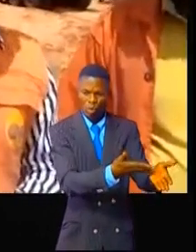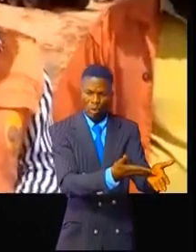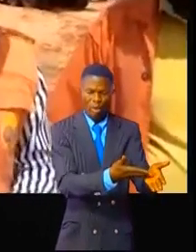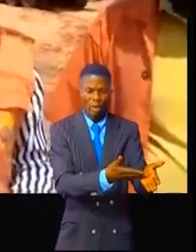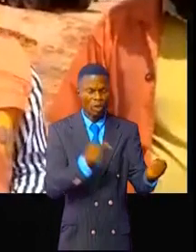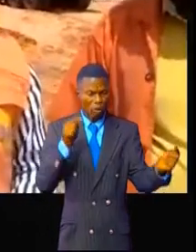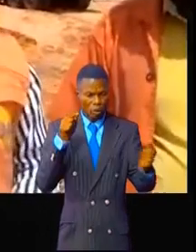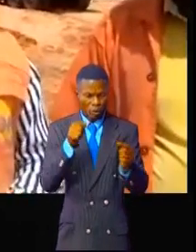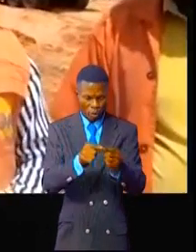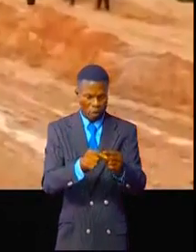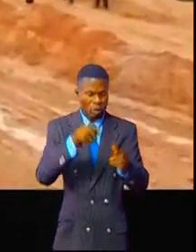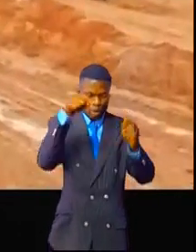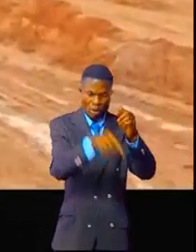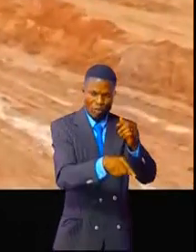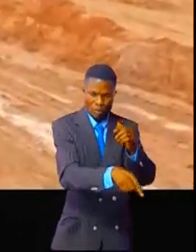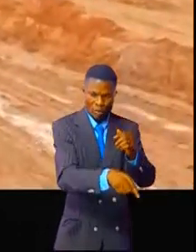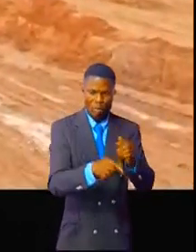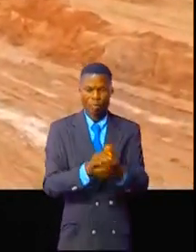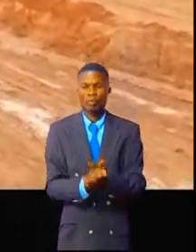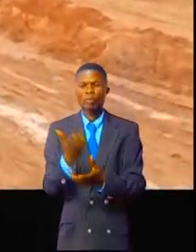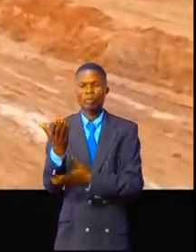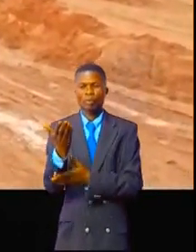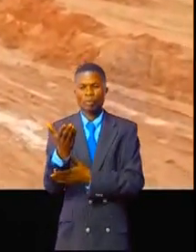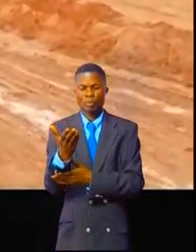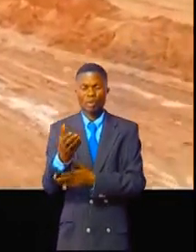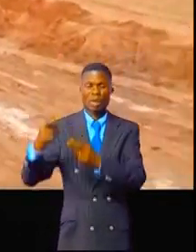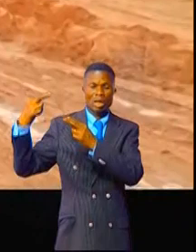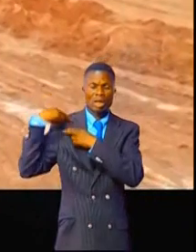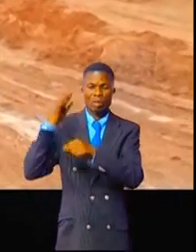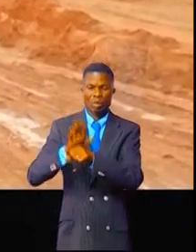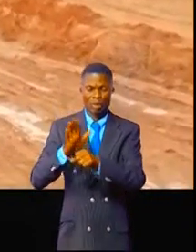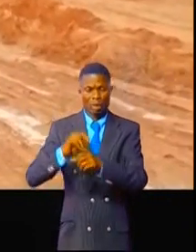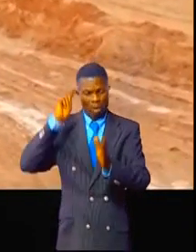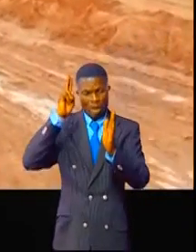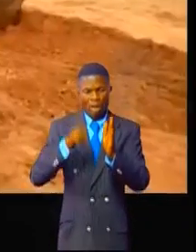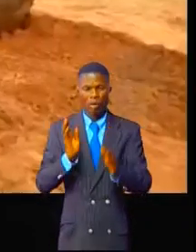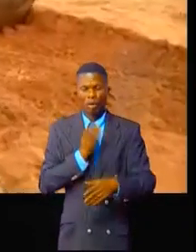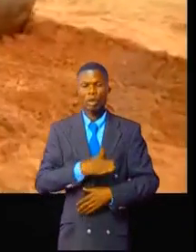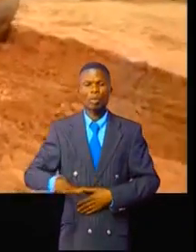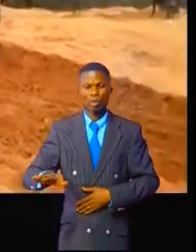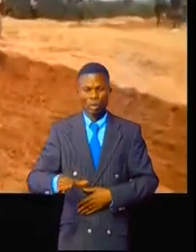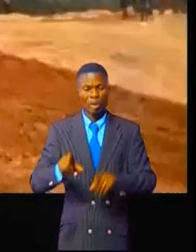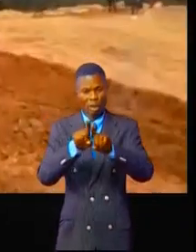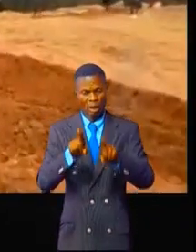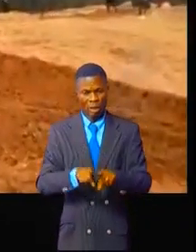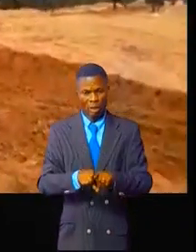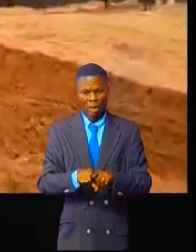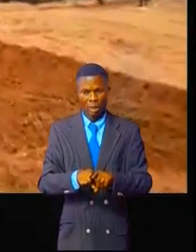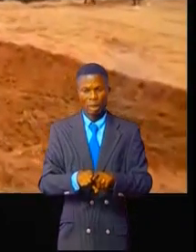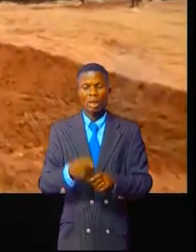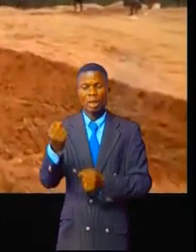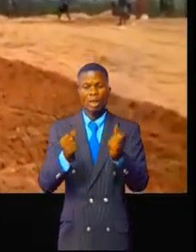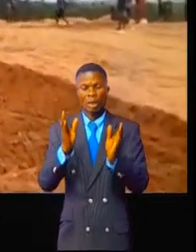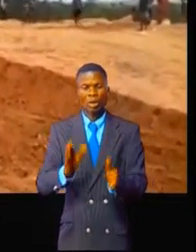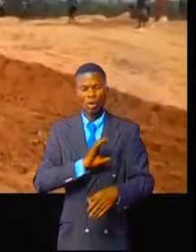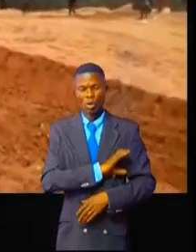jusqu'au une invitation à pistes et responsabilités pour les gouvernements de la république mais aussi les camionneurs qui se